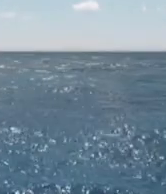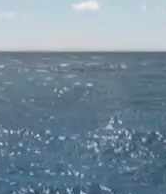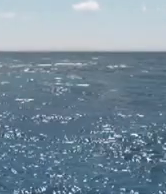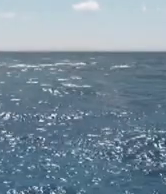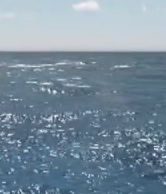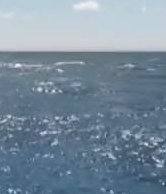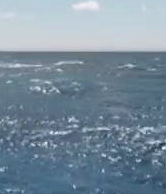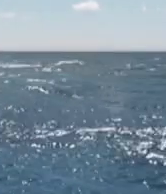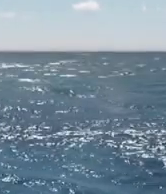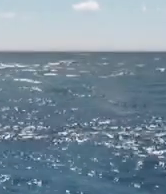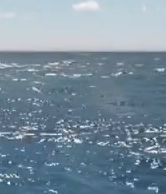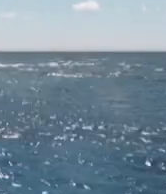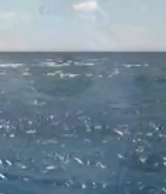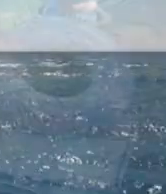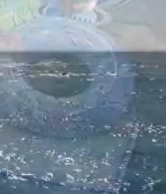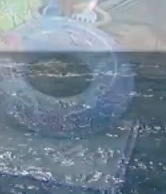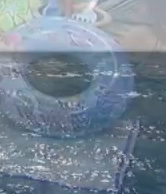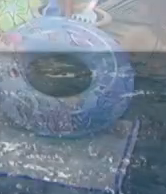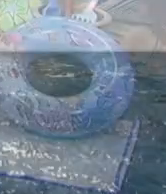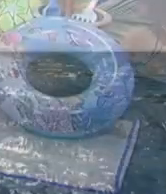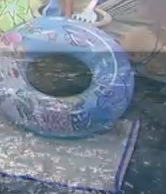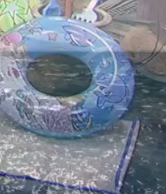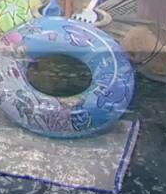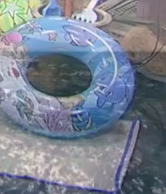hijau hutan Pulau